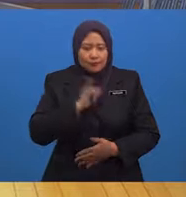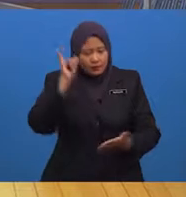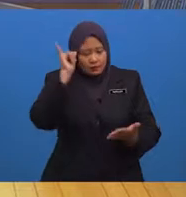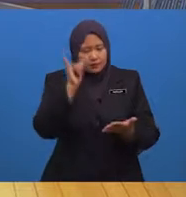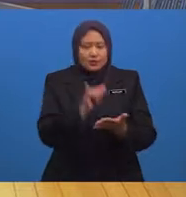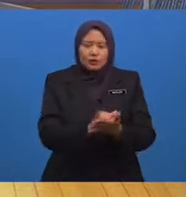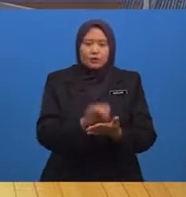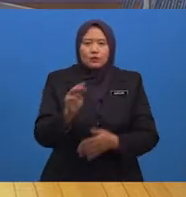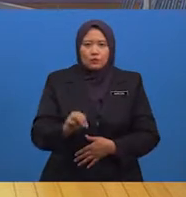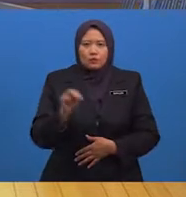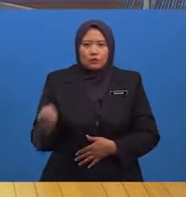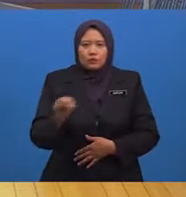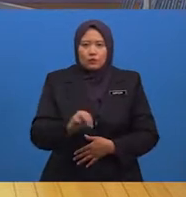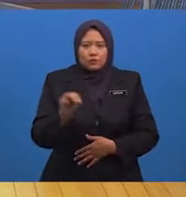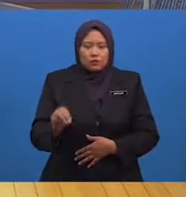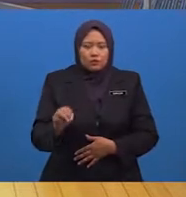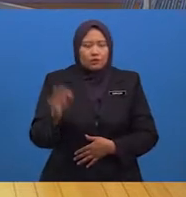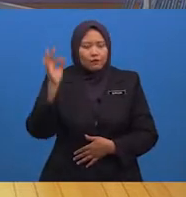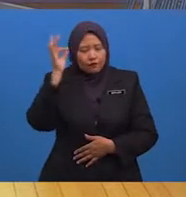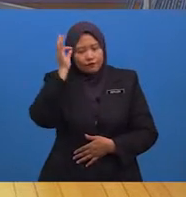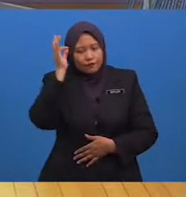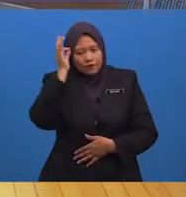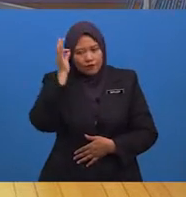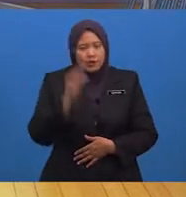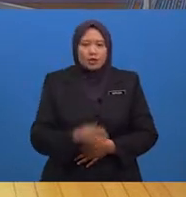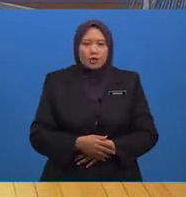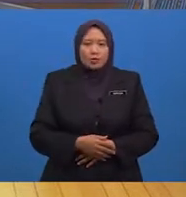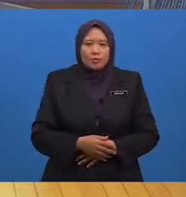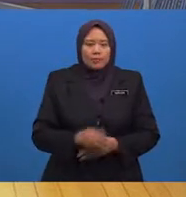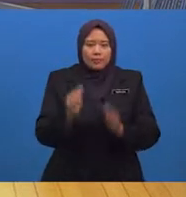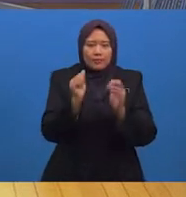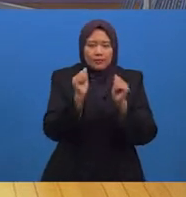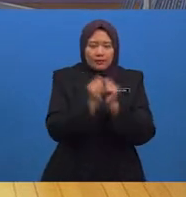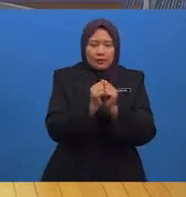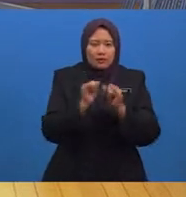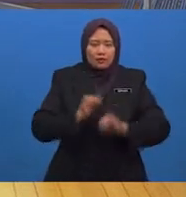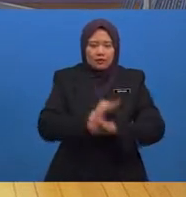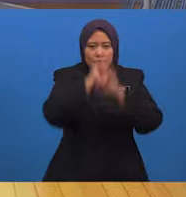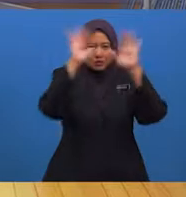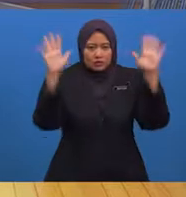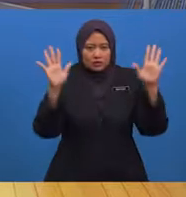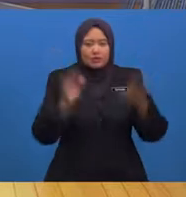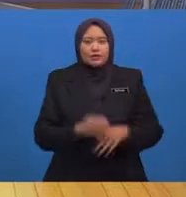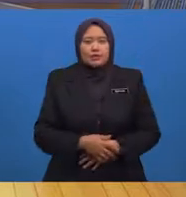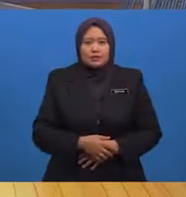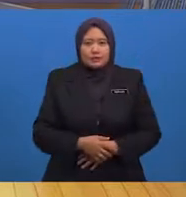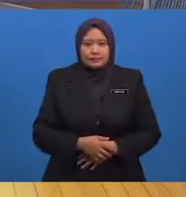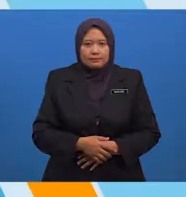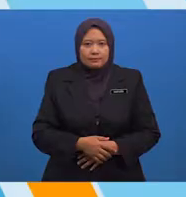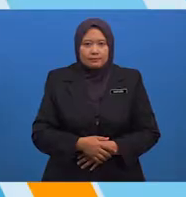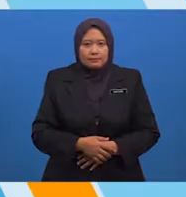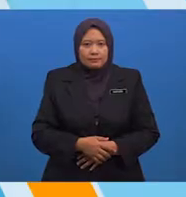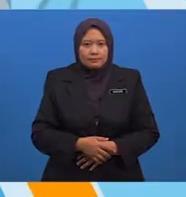dapat memahami secara terperinci tentang topik pembelajaran sebentar tadi.